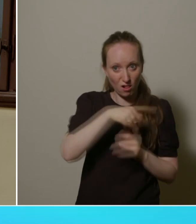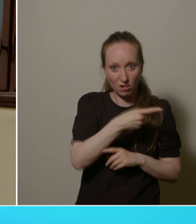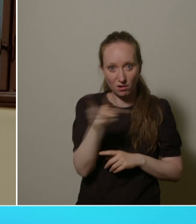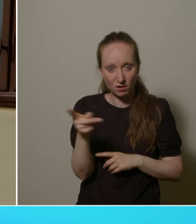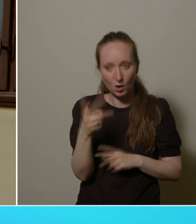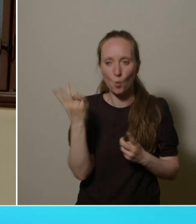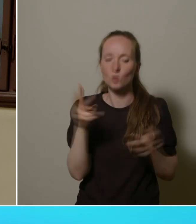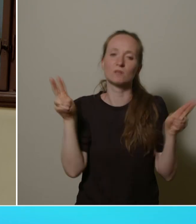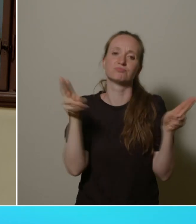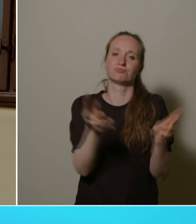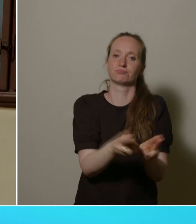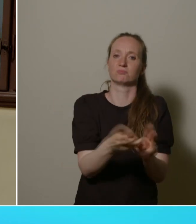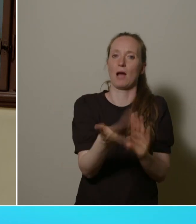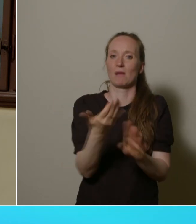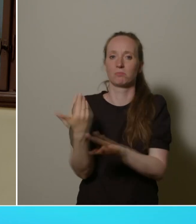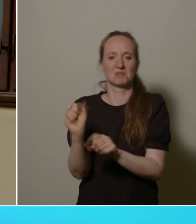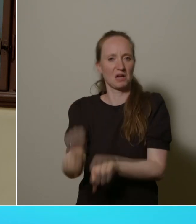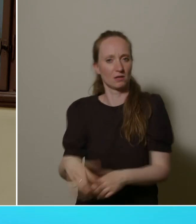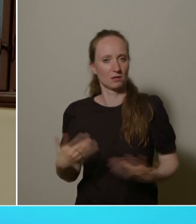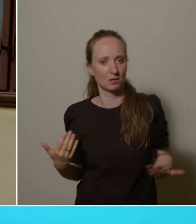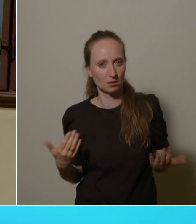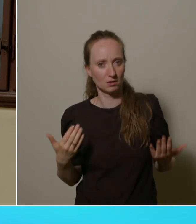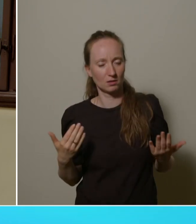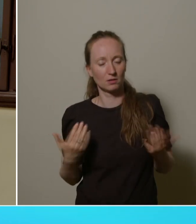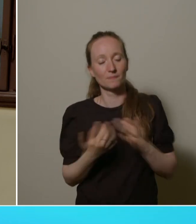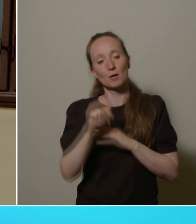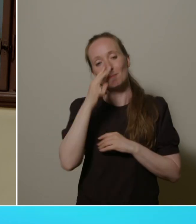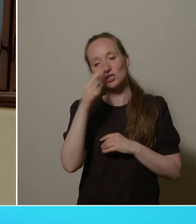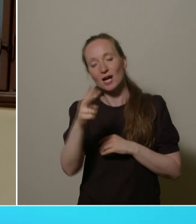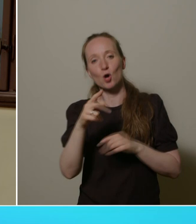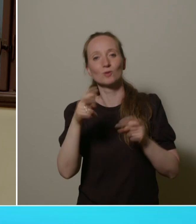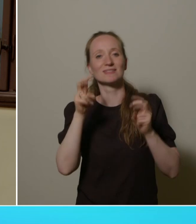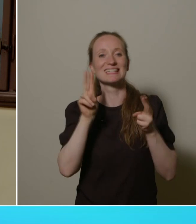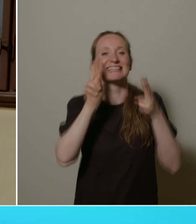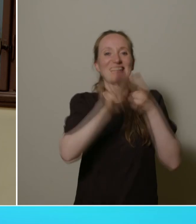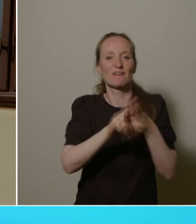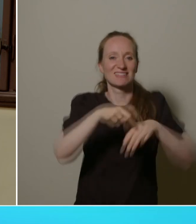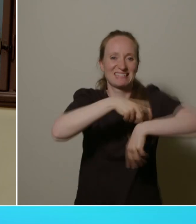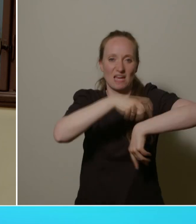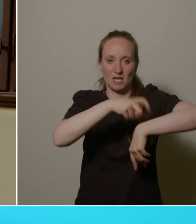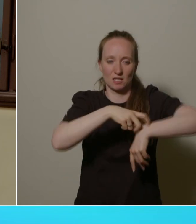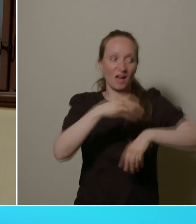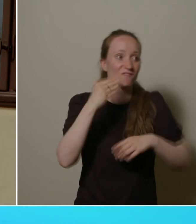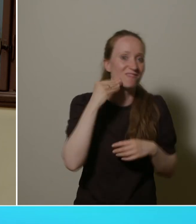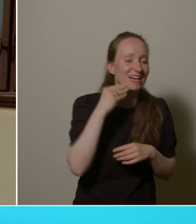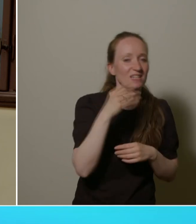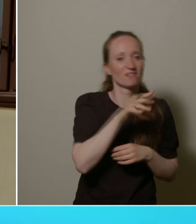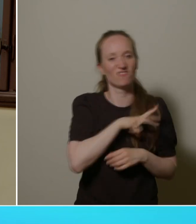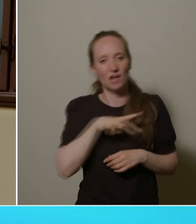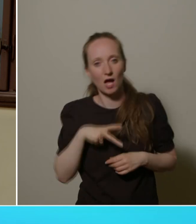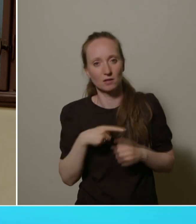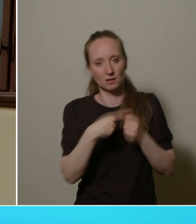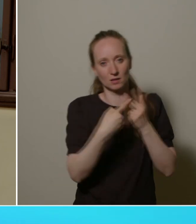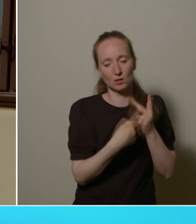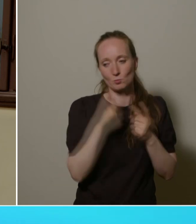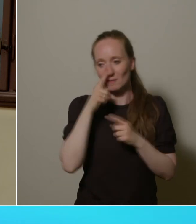am besten tagen von den Mitgliedern, die in diesen Gremien sitzen, im Hinblick auf Berufstätigkeit